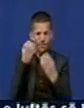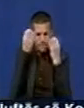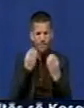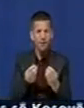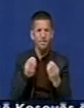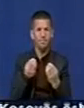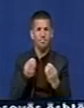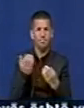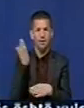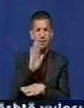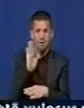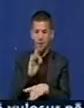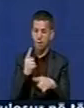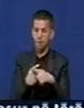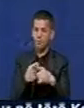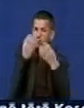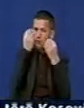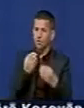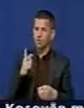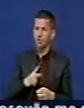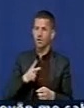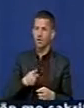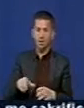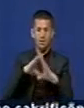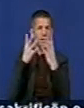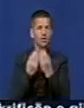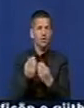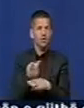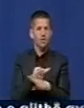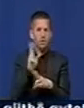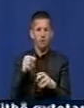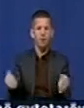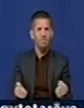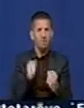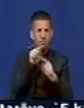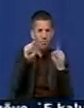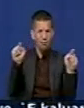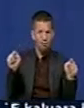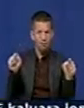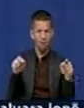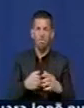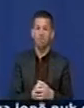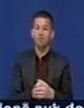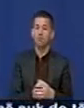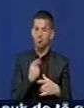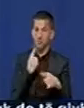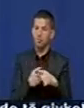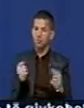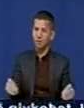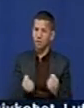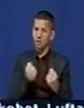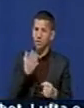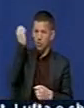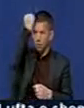koleg deputet, të nderuar qytetar, çdo shtet ka sfidat e ti shtet ndërtuese. Ashtu si që ka dhe